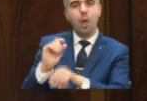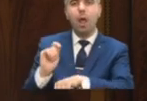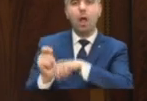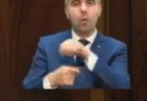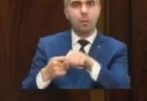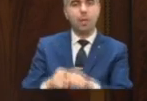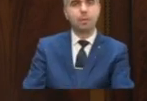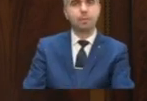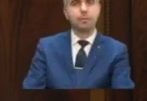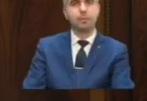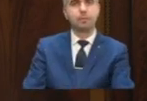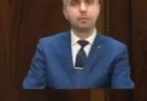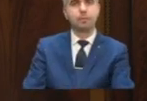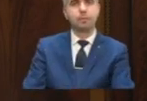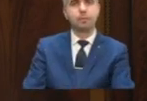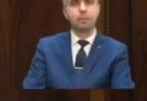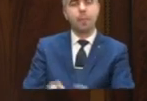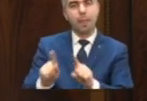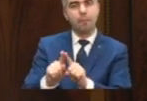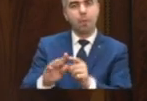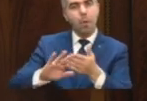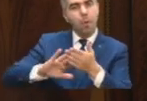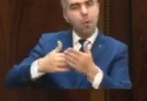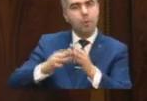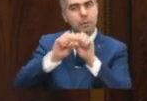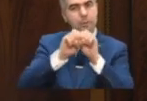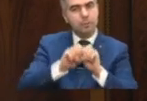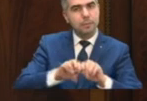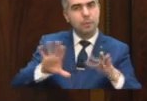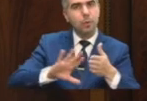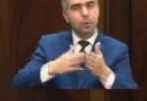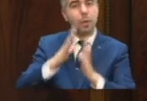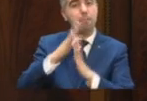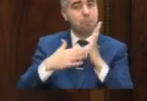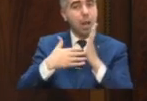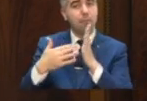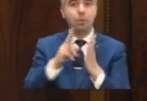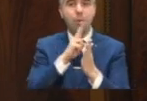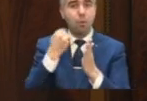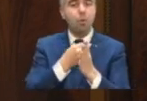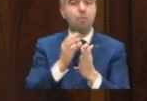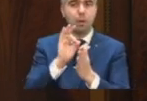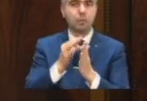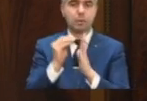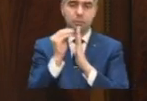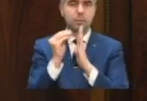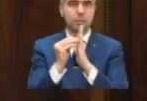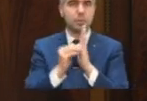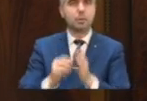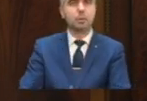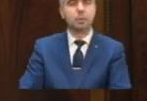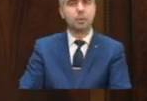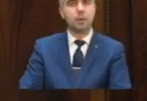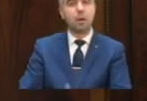ديال التغطيه ديال ديال ديال التصاميم حنا رحنا وصلنا للبرنامج الحكومي وفتناه. اليوم واش خرجوا